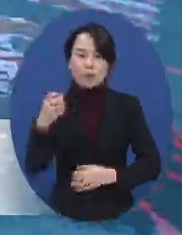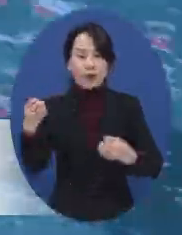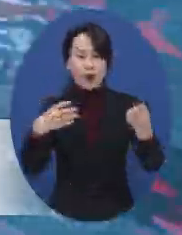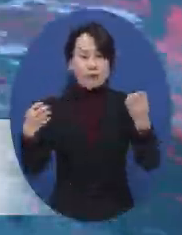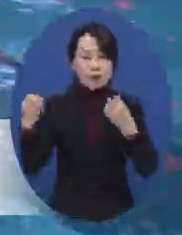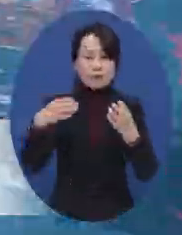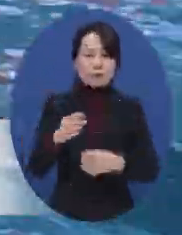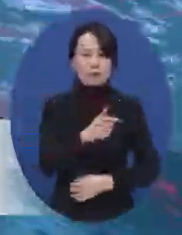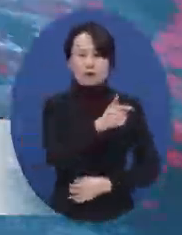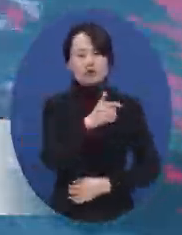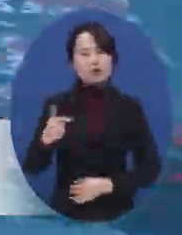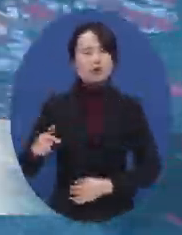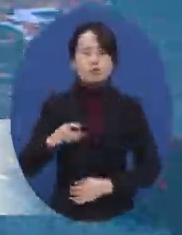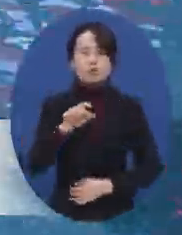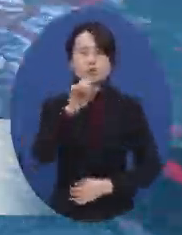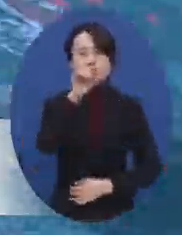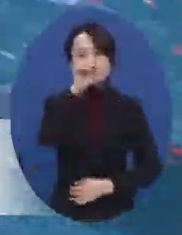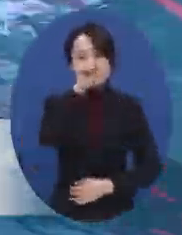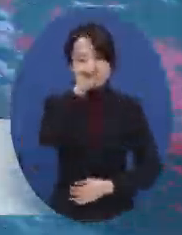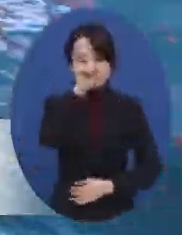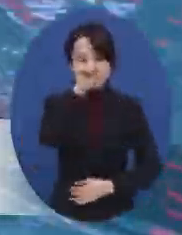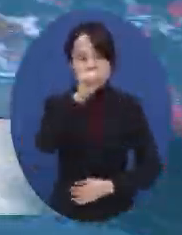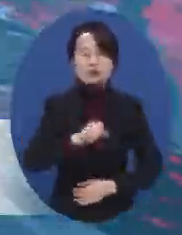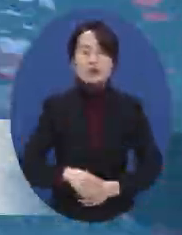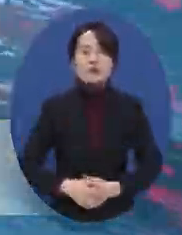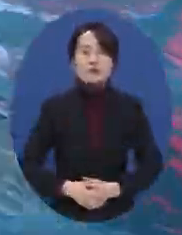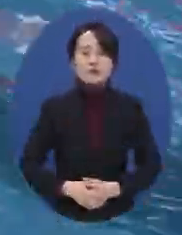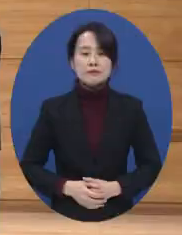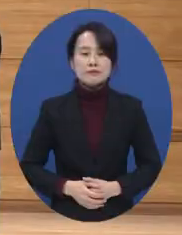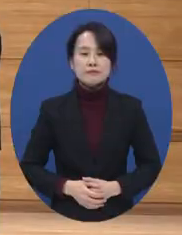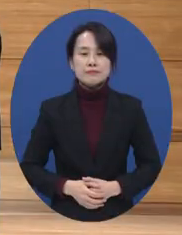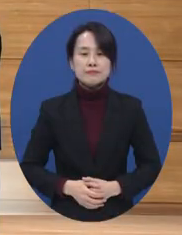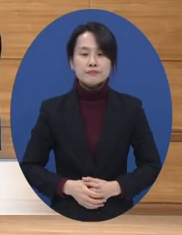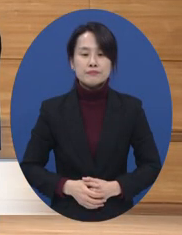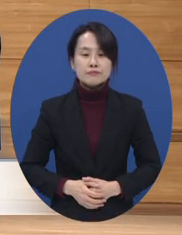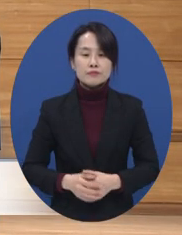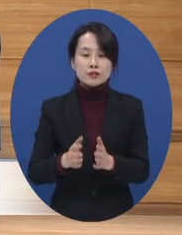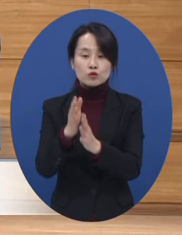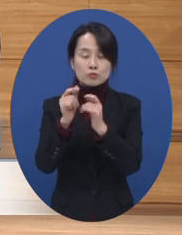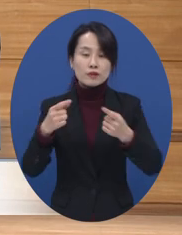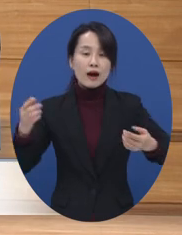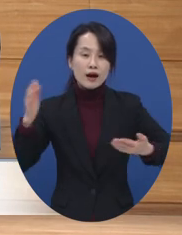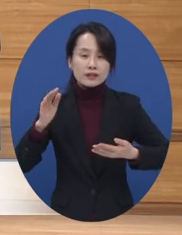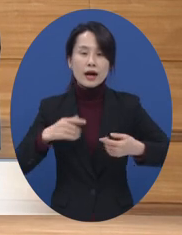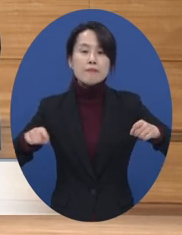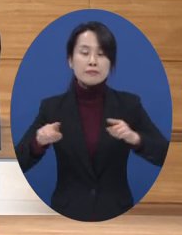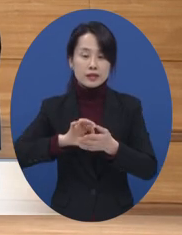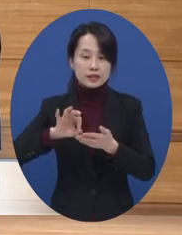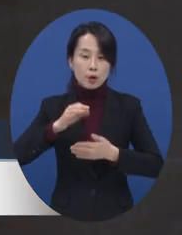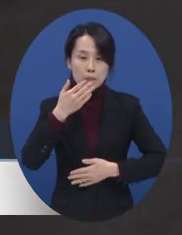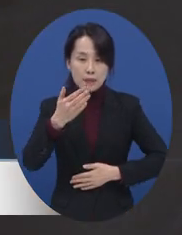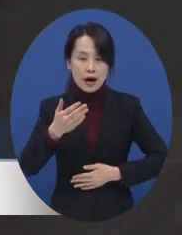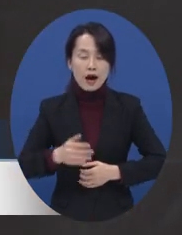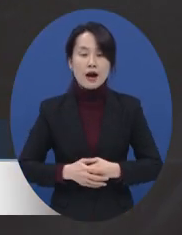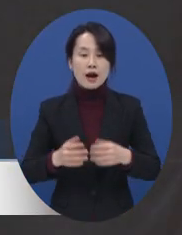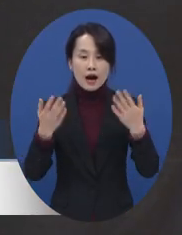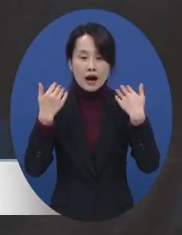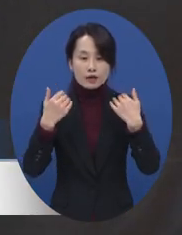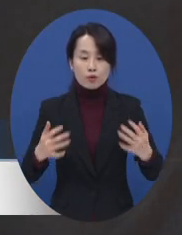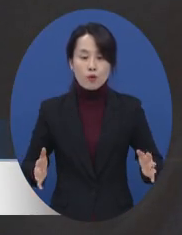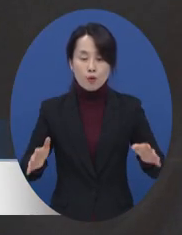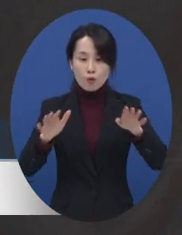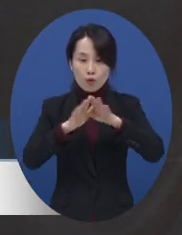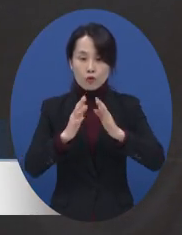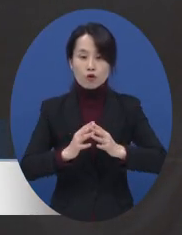있어서 좋다고 다들 그러던데요. 너무 좋아요. 주민과 학생이 함께 활용할 수 있는 학교 복합시설 건립을